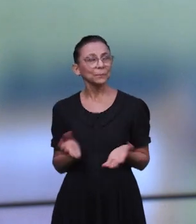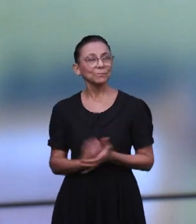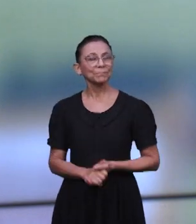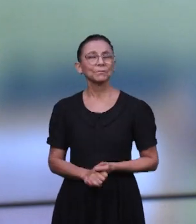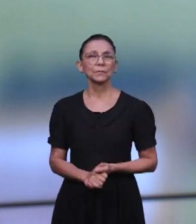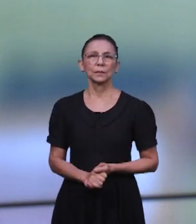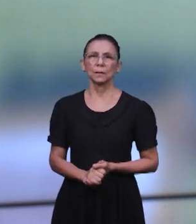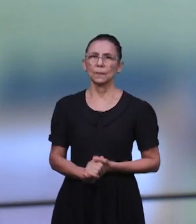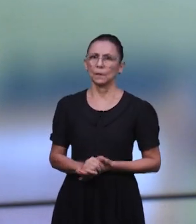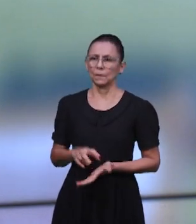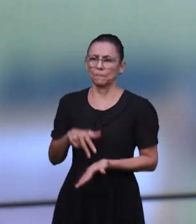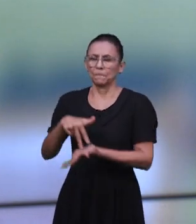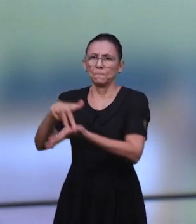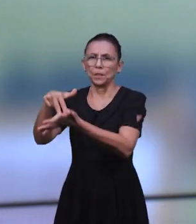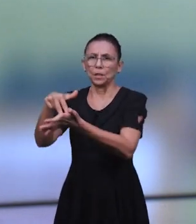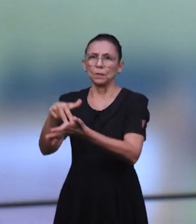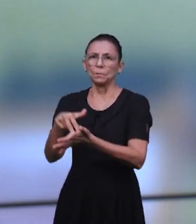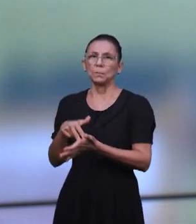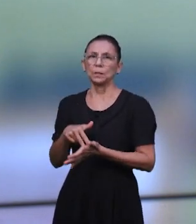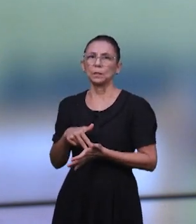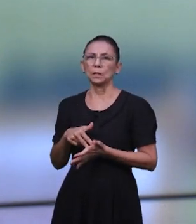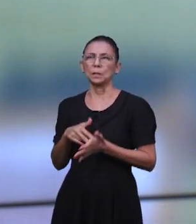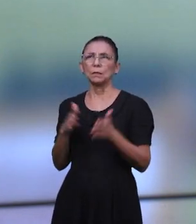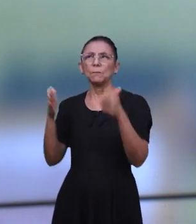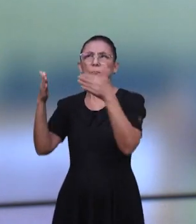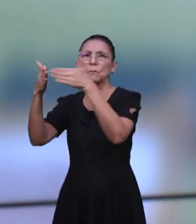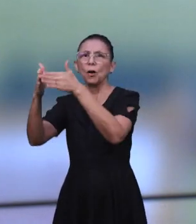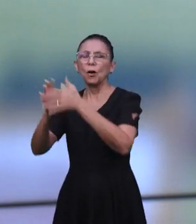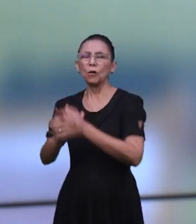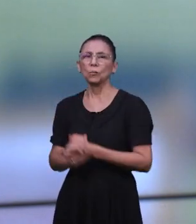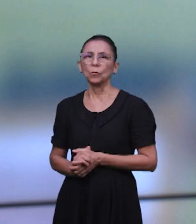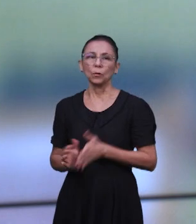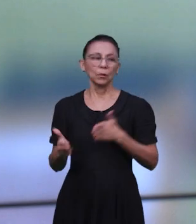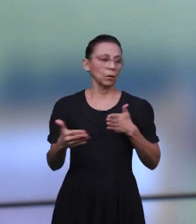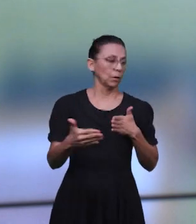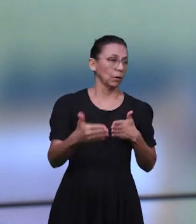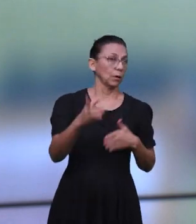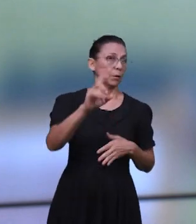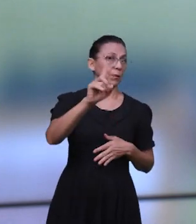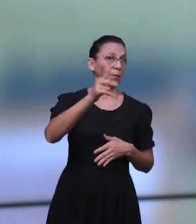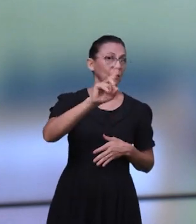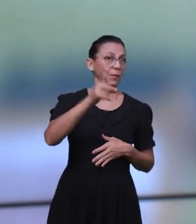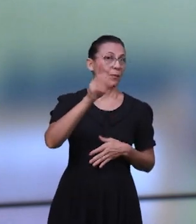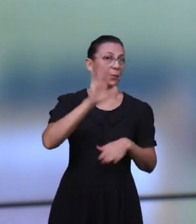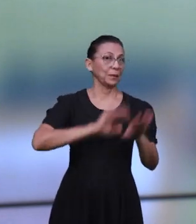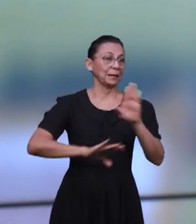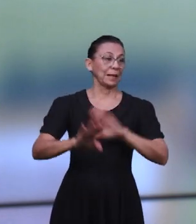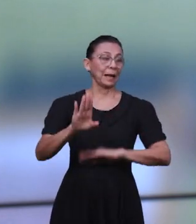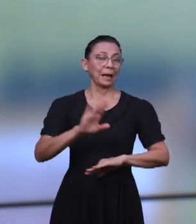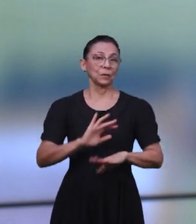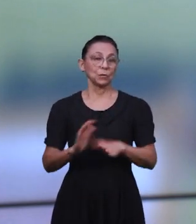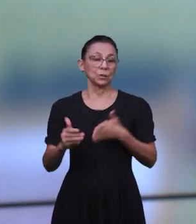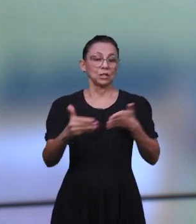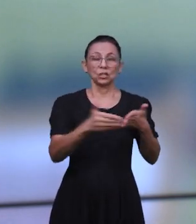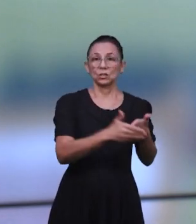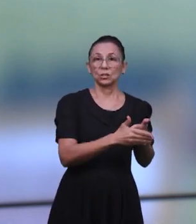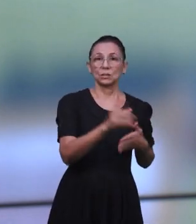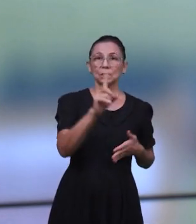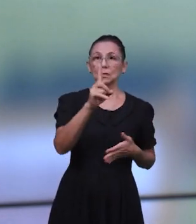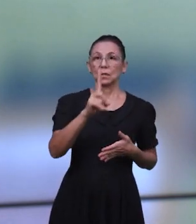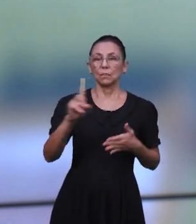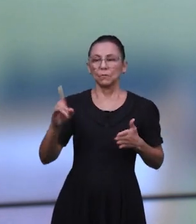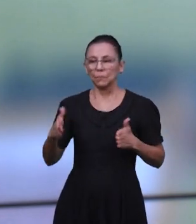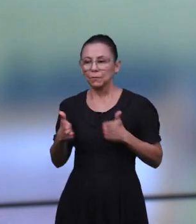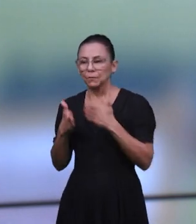allons marcher et suivre Jésus. Marcher sans regarder derrière, sans nous arrêter, sans quitter le chemin.